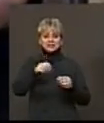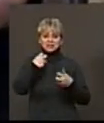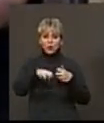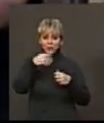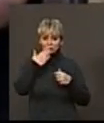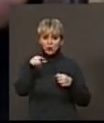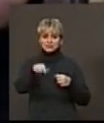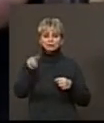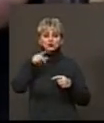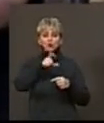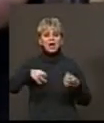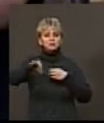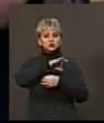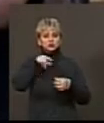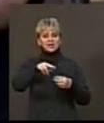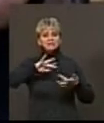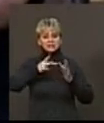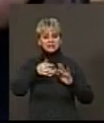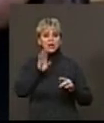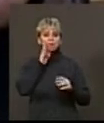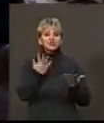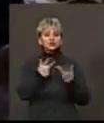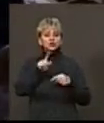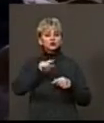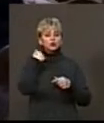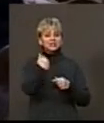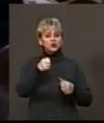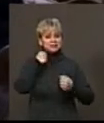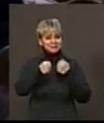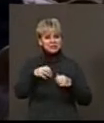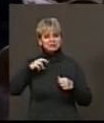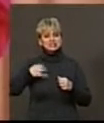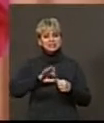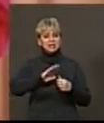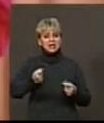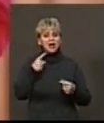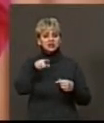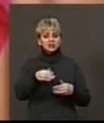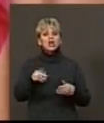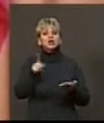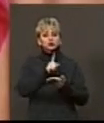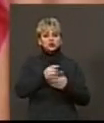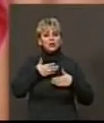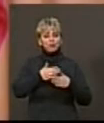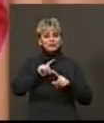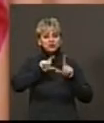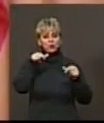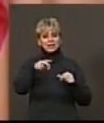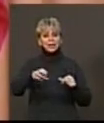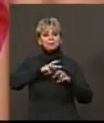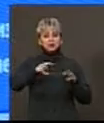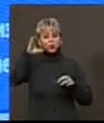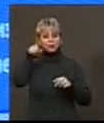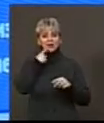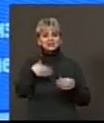носом школьника громко обсуждался в соцсетях. Мать посчитала, что ее избитому сыну не оказали должной помощи в школе. В Минобре